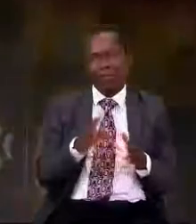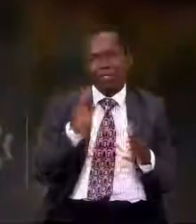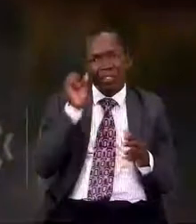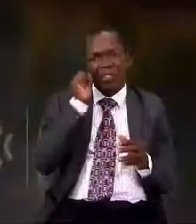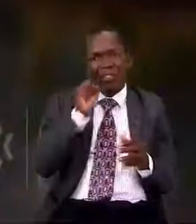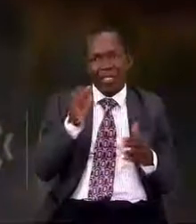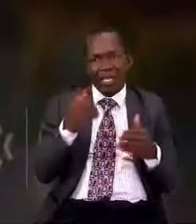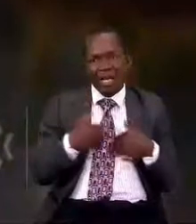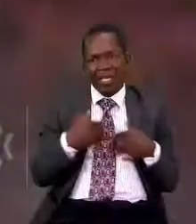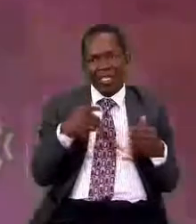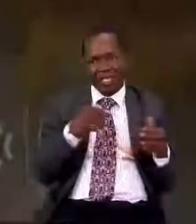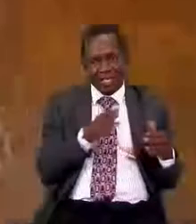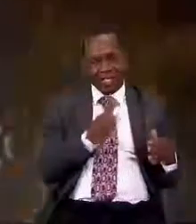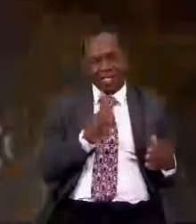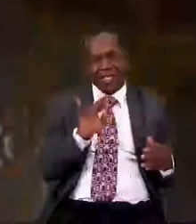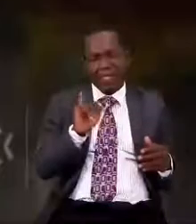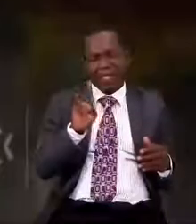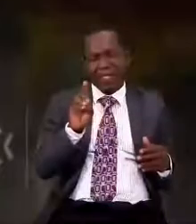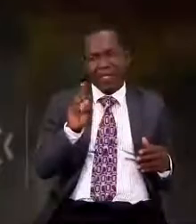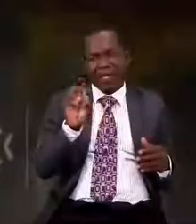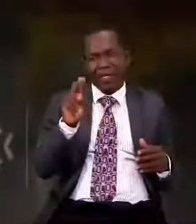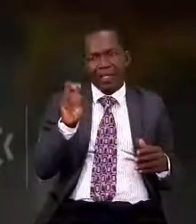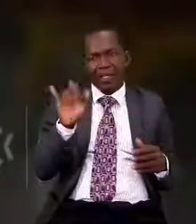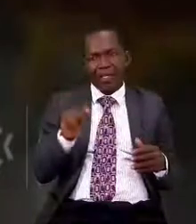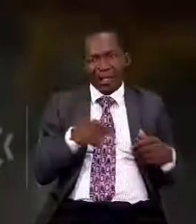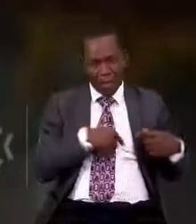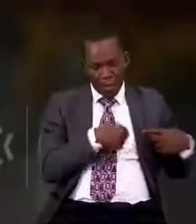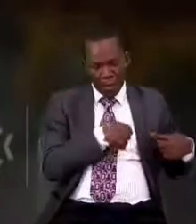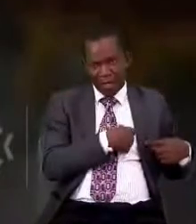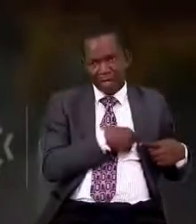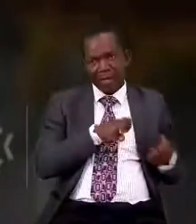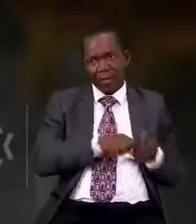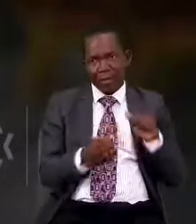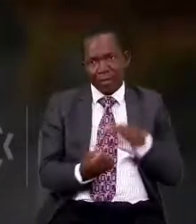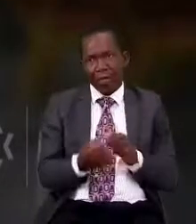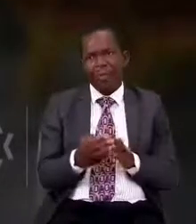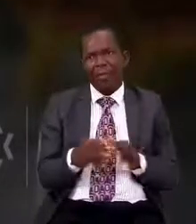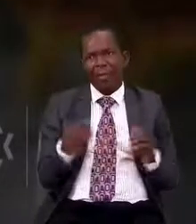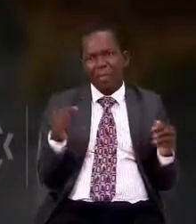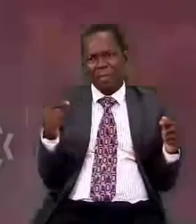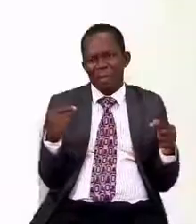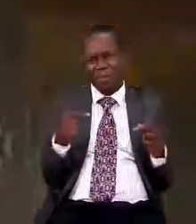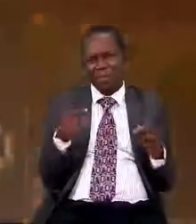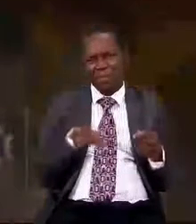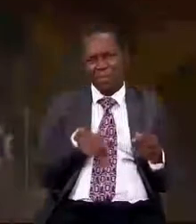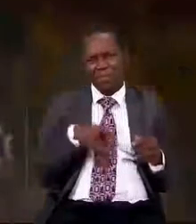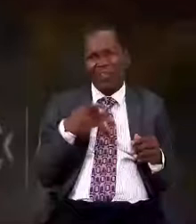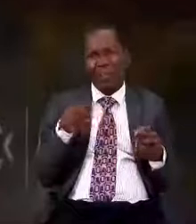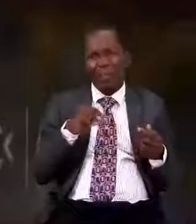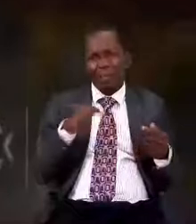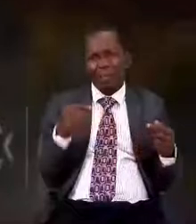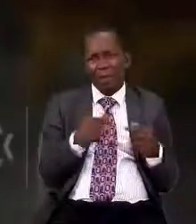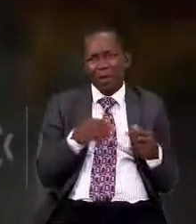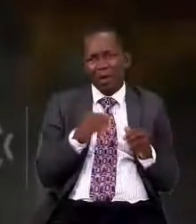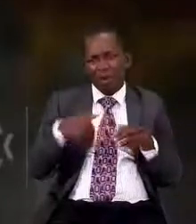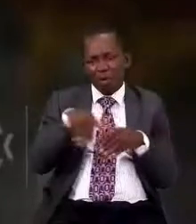le sang, des douleurs partout. J'ai visité plusieurs lieux. La dernière fois,